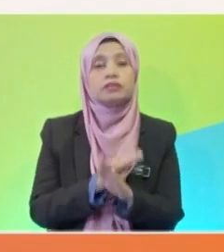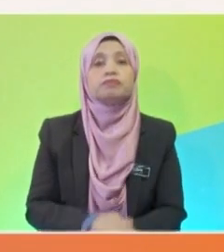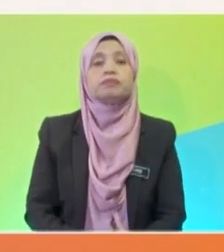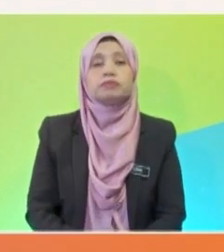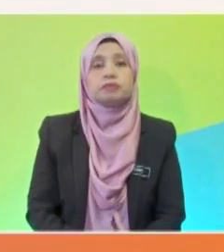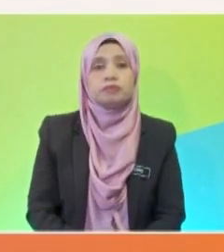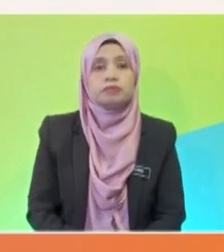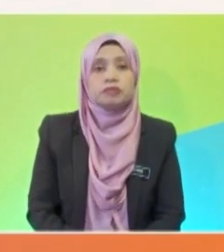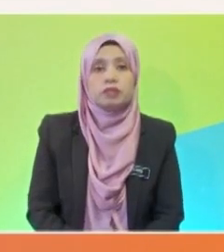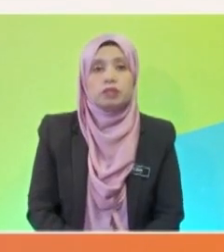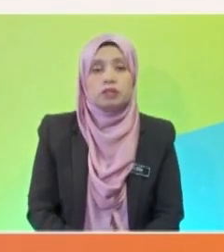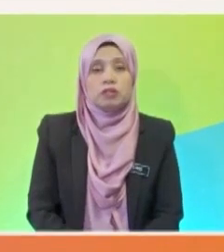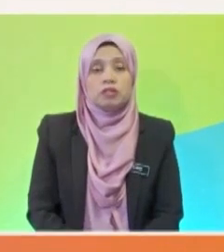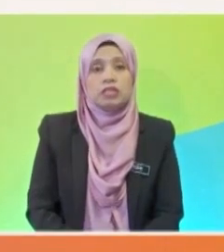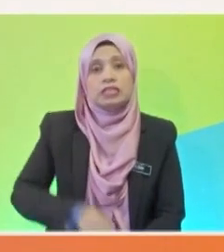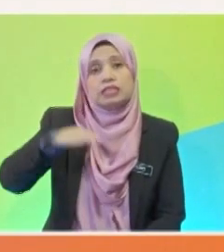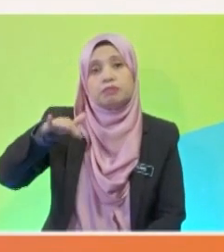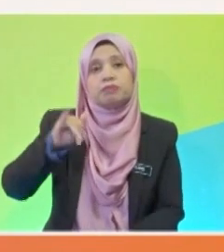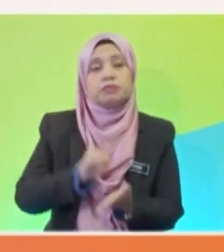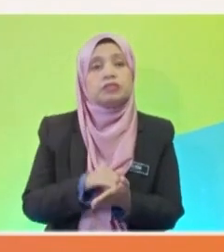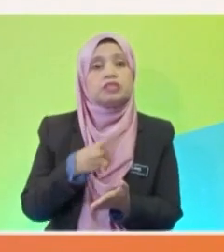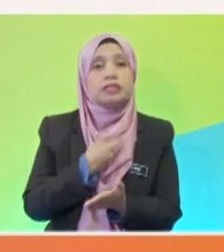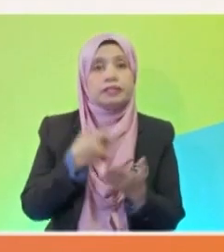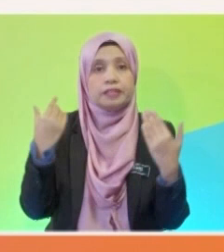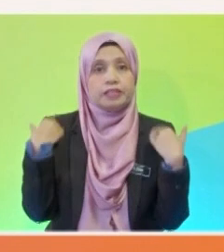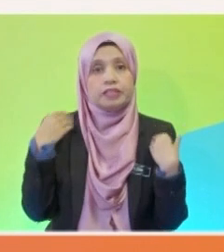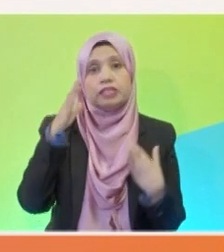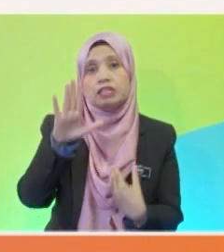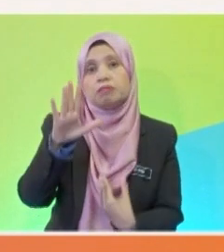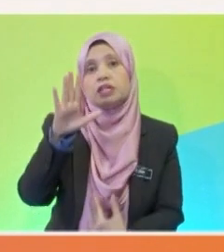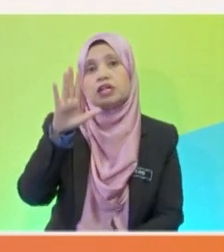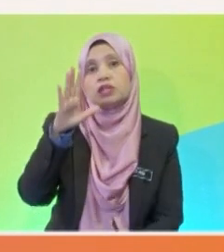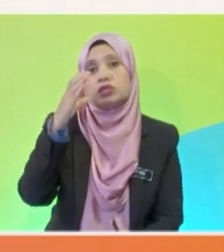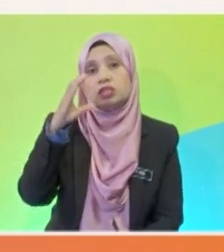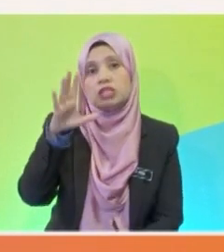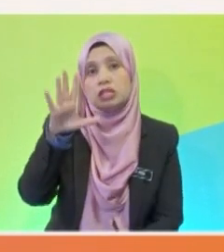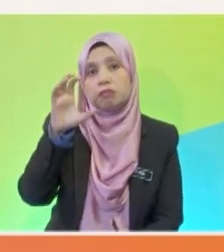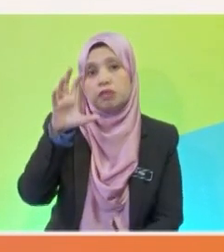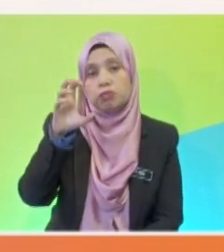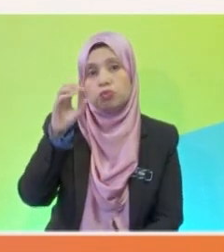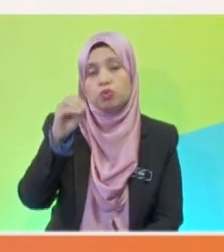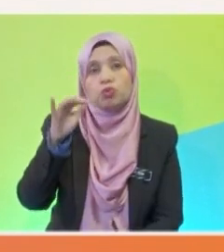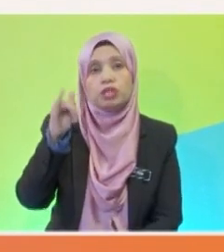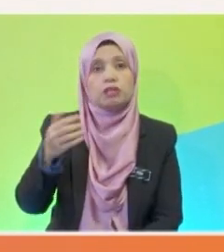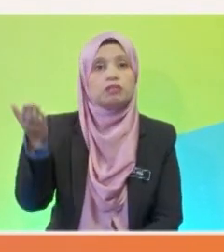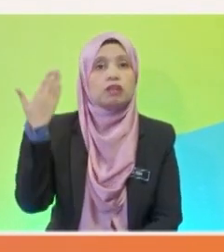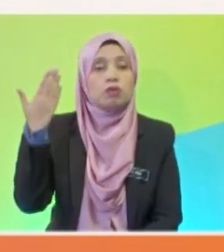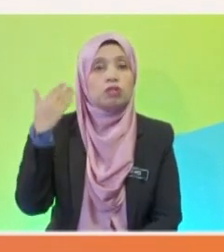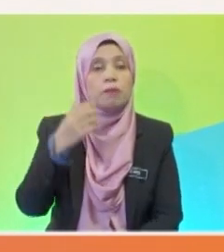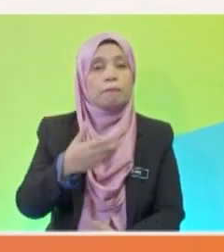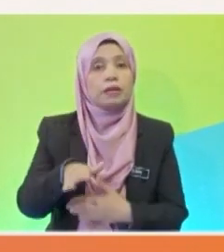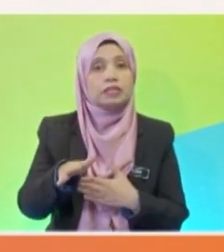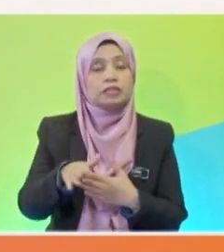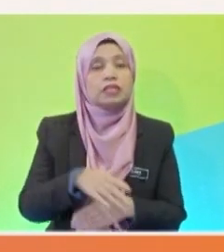awak lihat di sini. Okey, sebelum tu kita ada RM550 peruntukan hutang ragu yang tahun lepas. Jadi